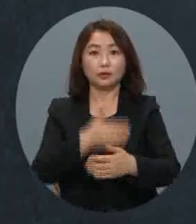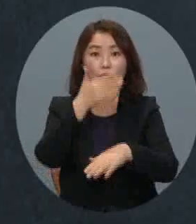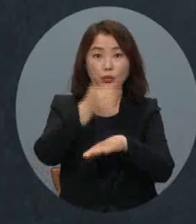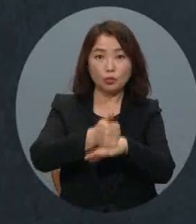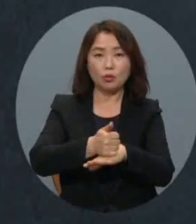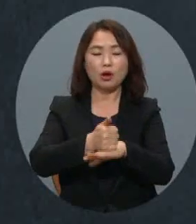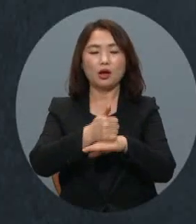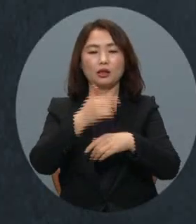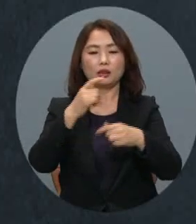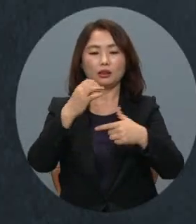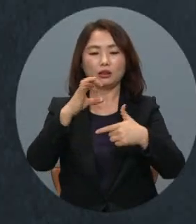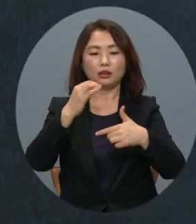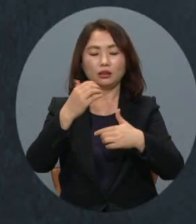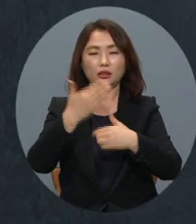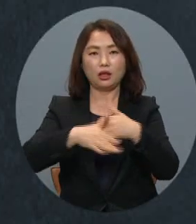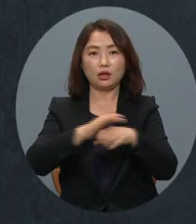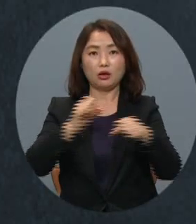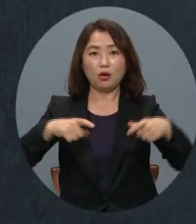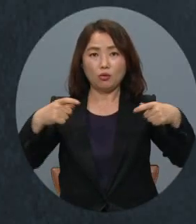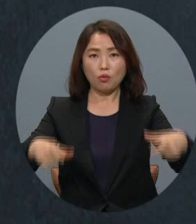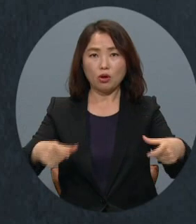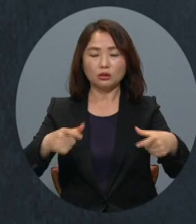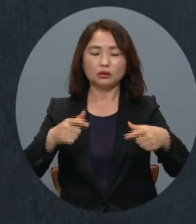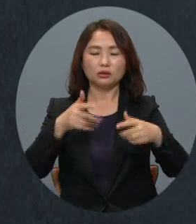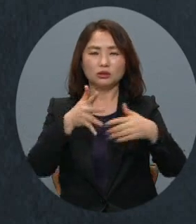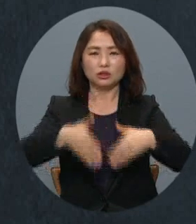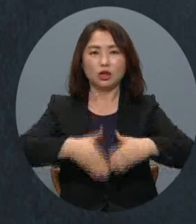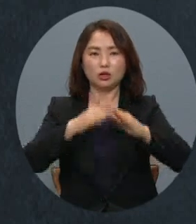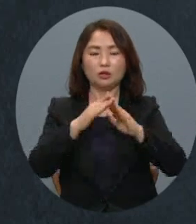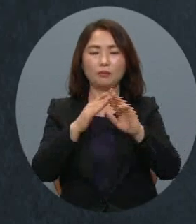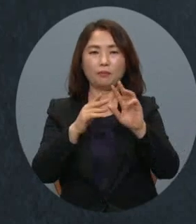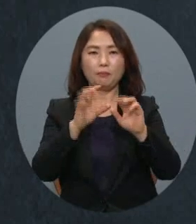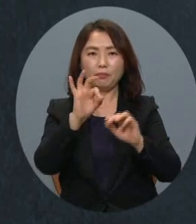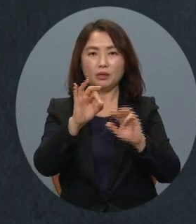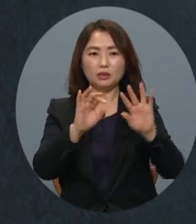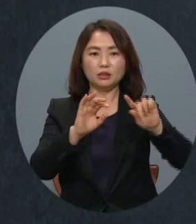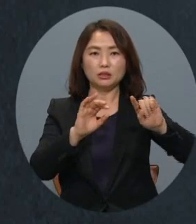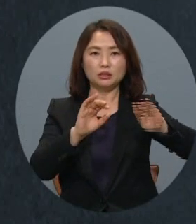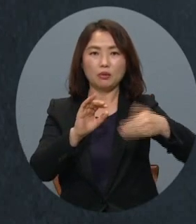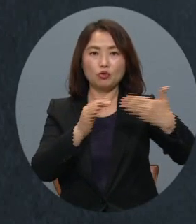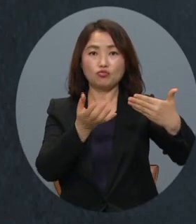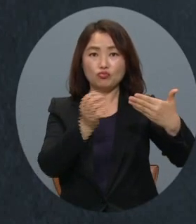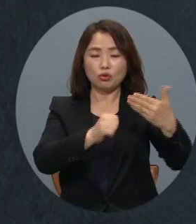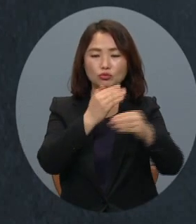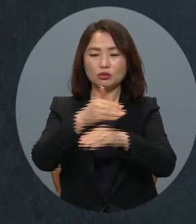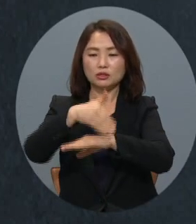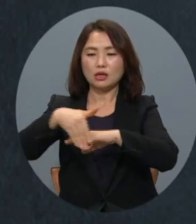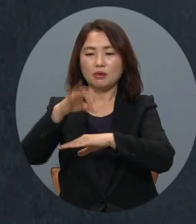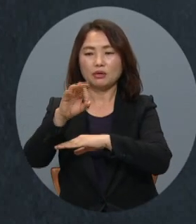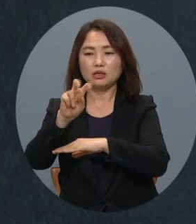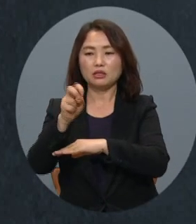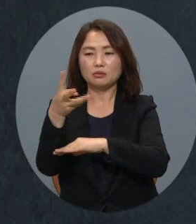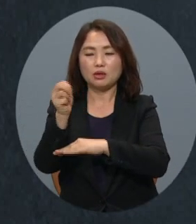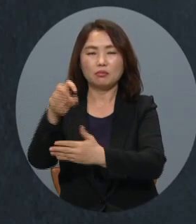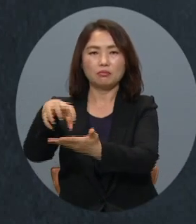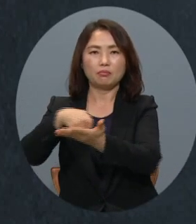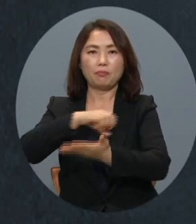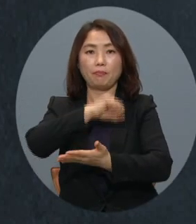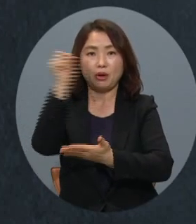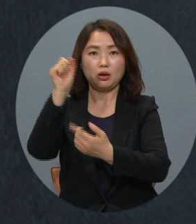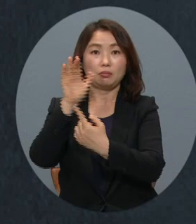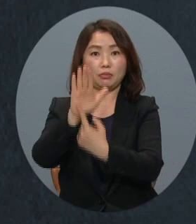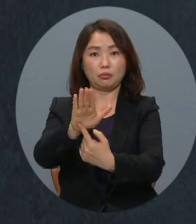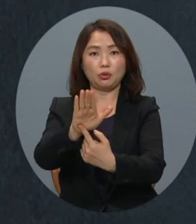결과 대경권 감염병 전문병원 설립비 409억 원 가운데 설계비 23억 원을 확보했다고